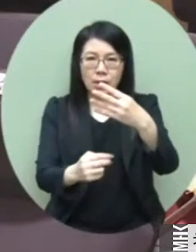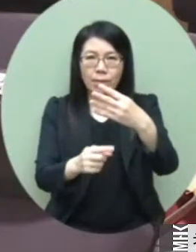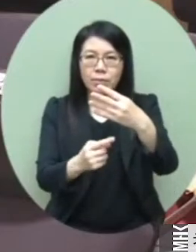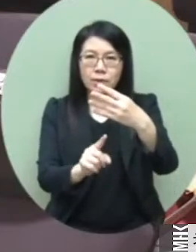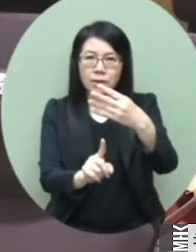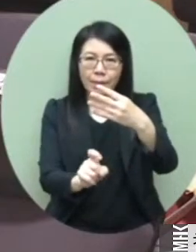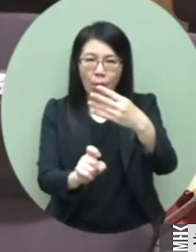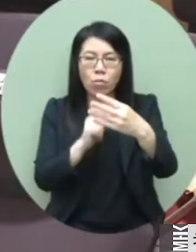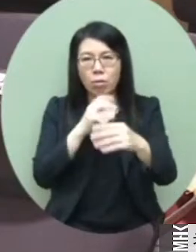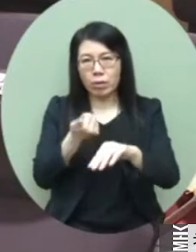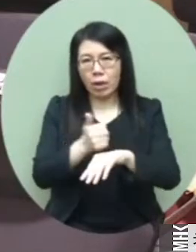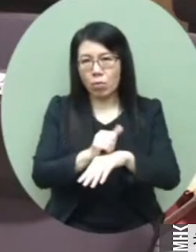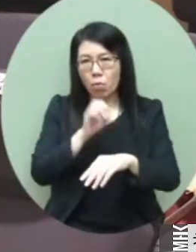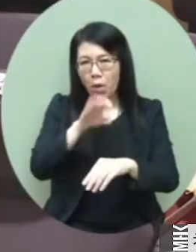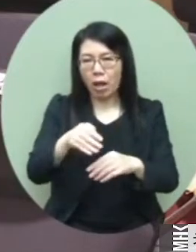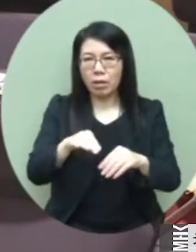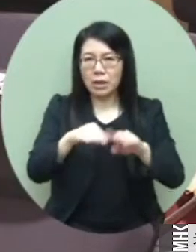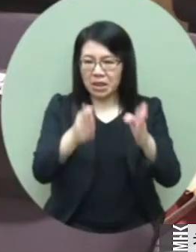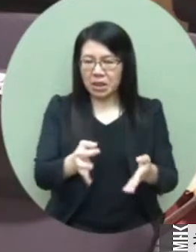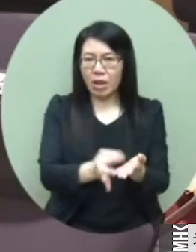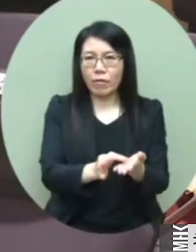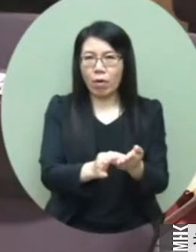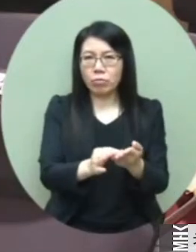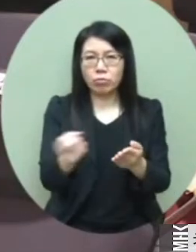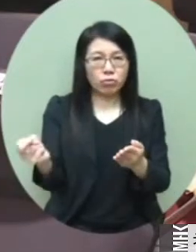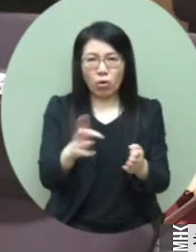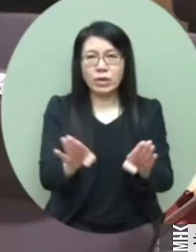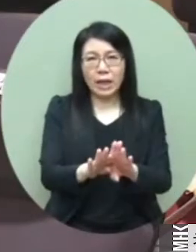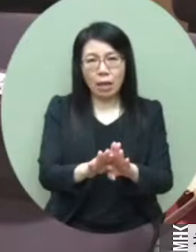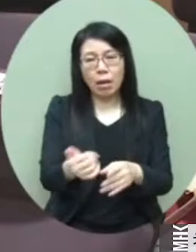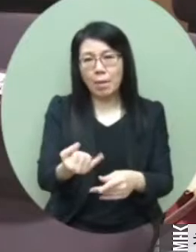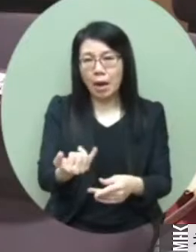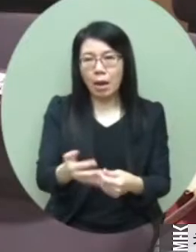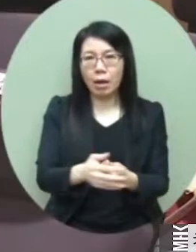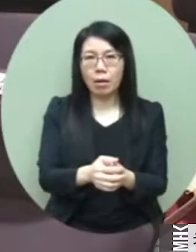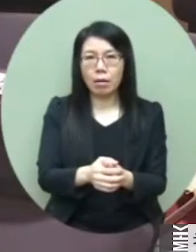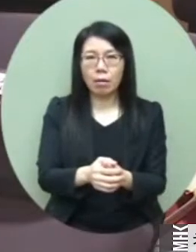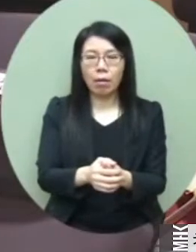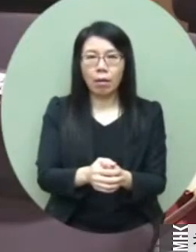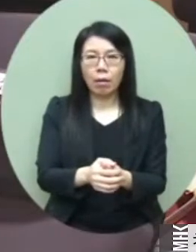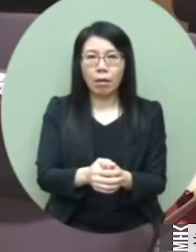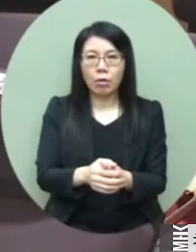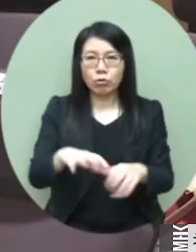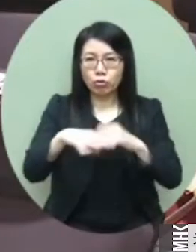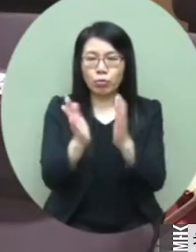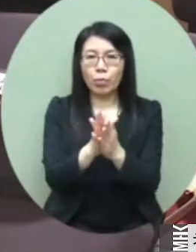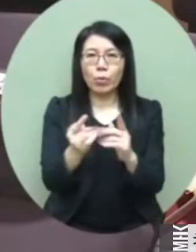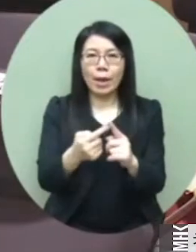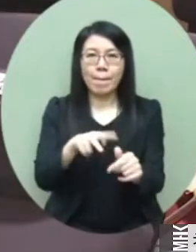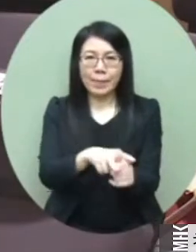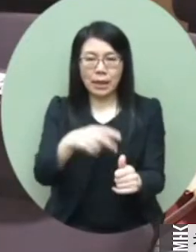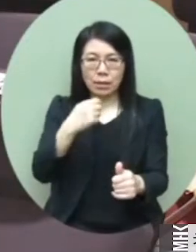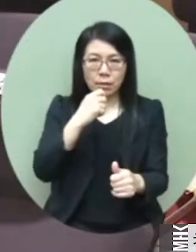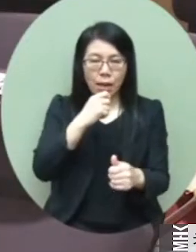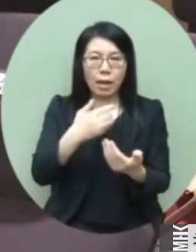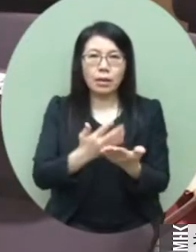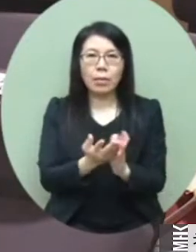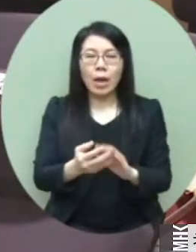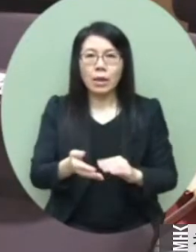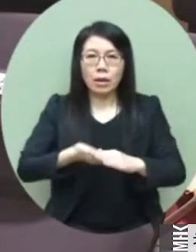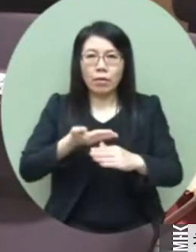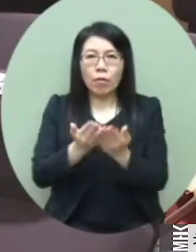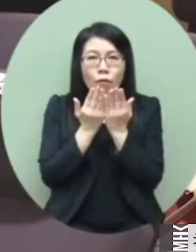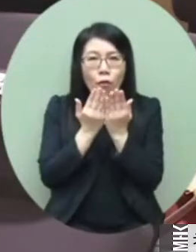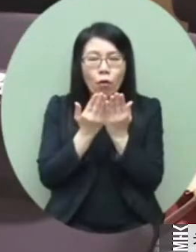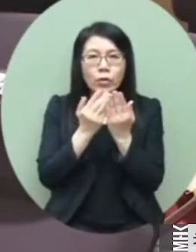一次話俾大家聽，呢啲場所唔再開住呢？另外想問翻呢強檢嗰個全民強檢，因為而家已經復課啊，所有地方你都騰